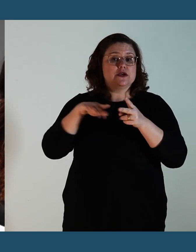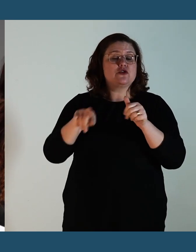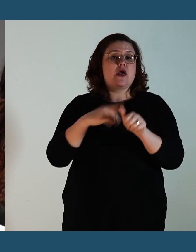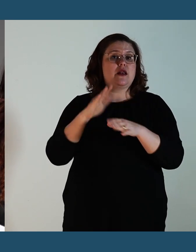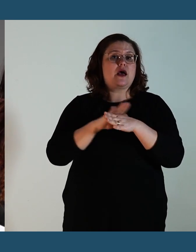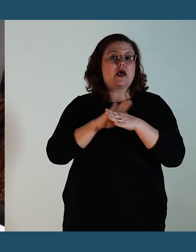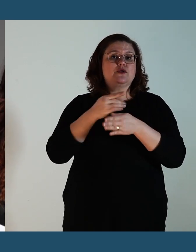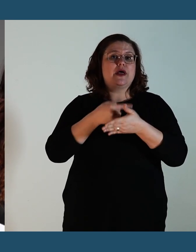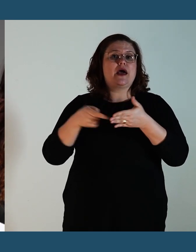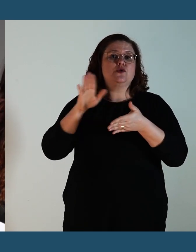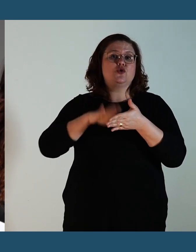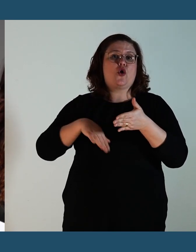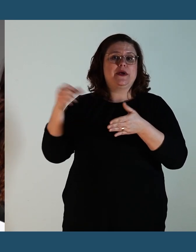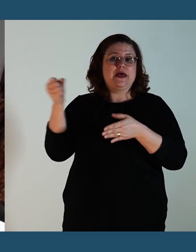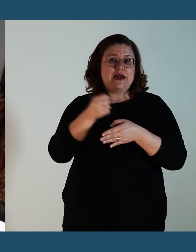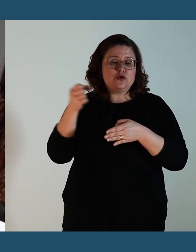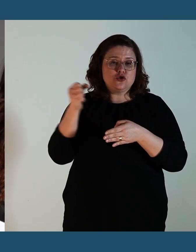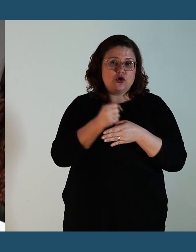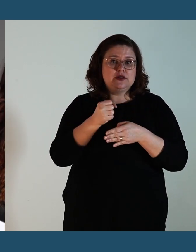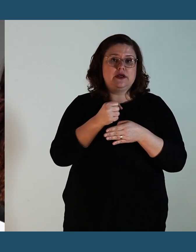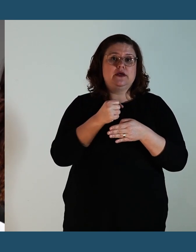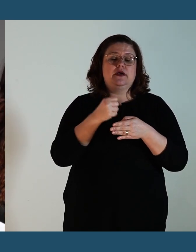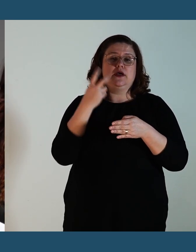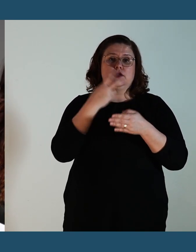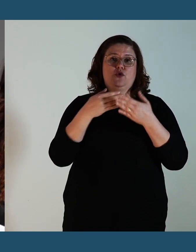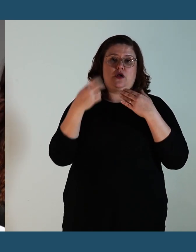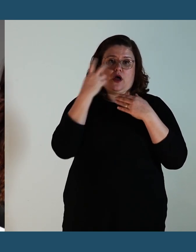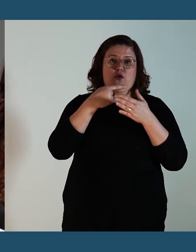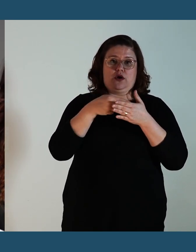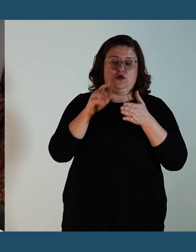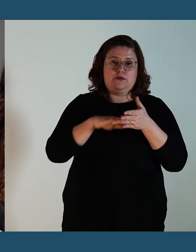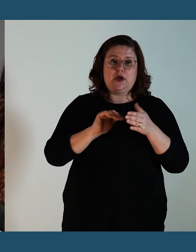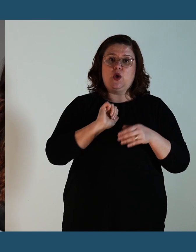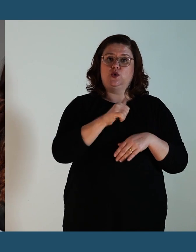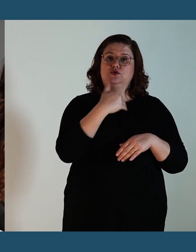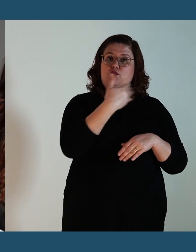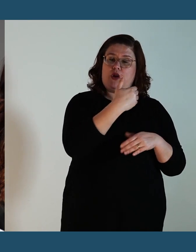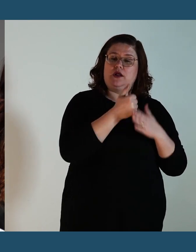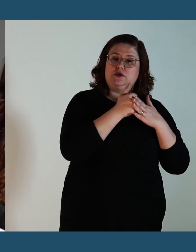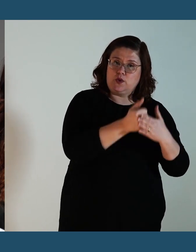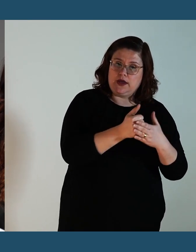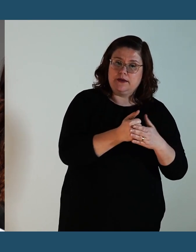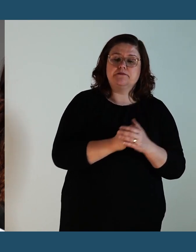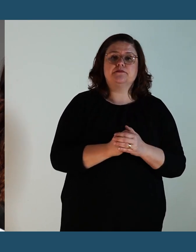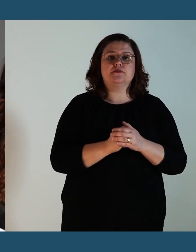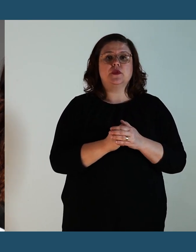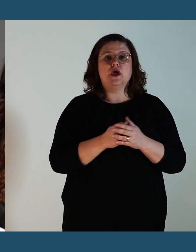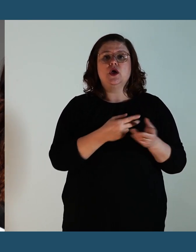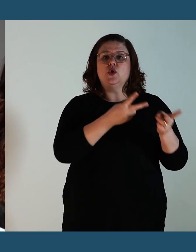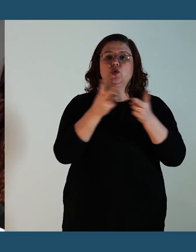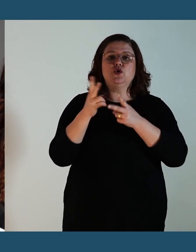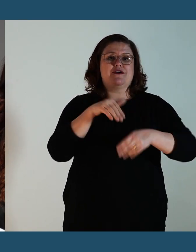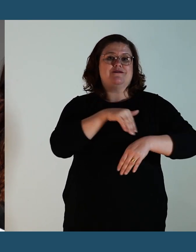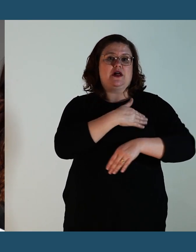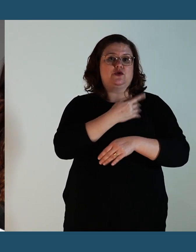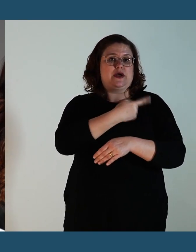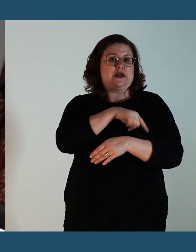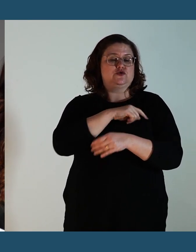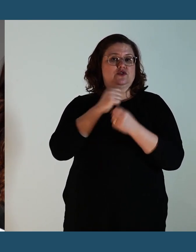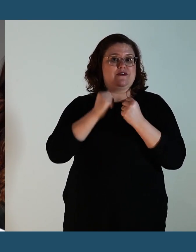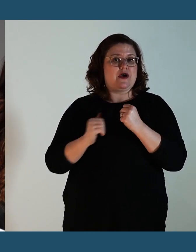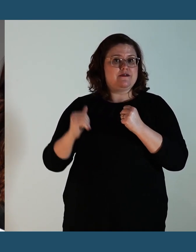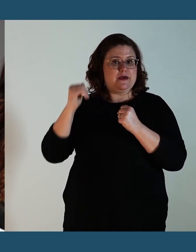käyttöön anonyymi rekrytointi, työnhaun anonymiteettiä yksityisellä puolella tuetaan, vahvistetaan yhdenvertaisuusvaltuutetun